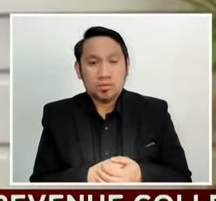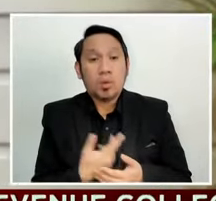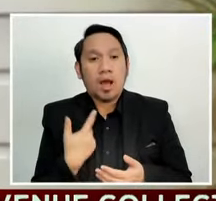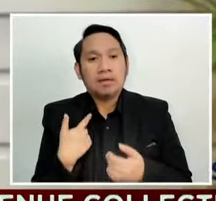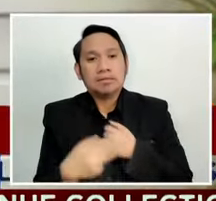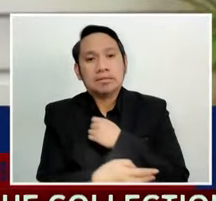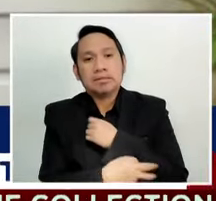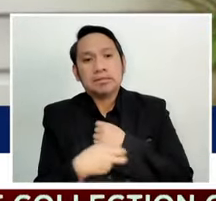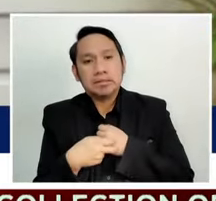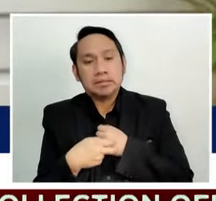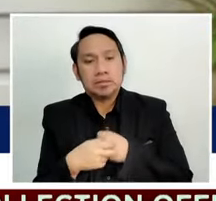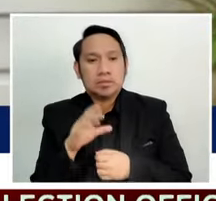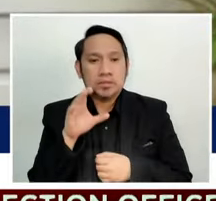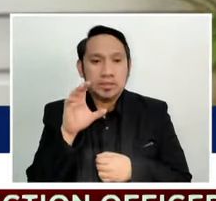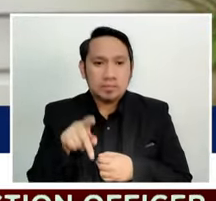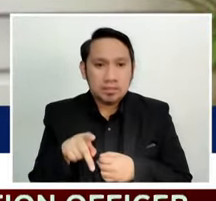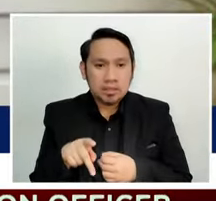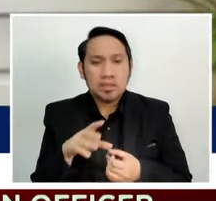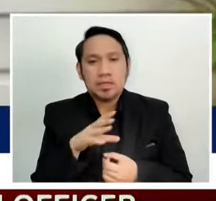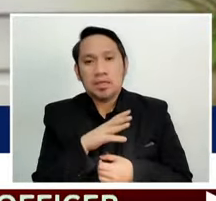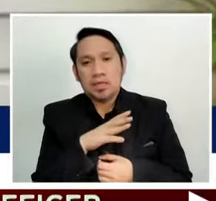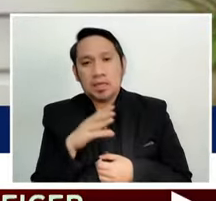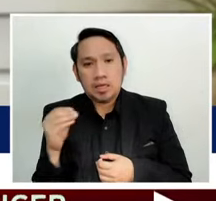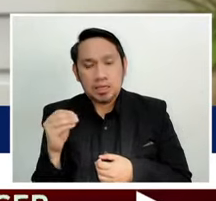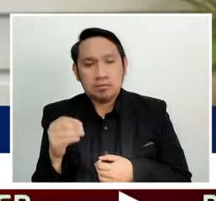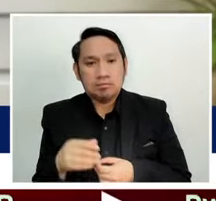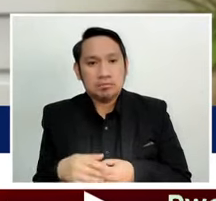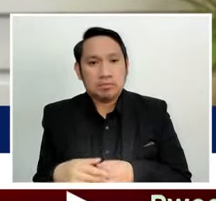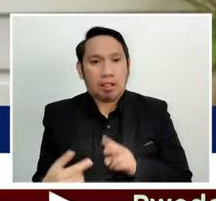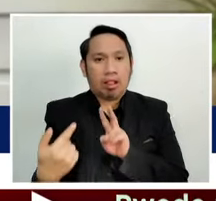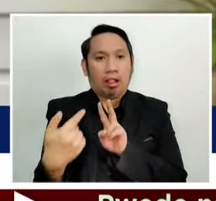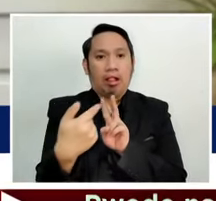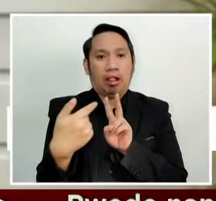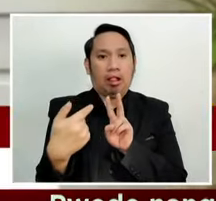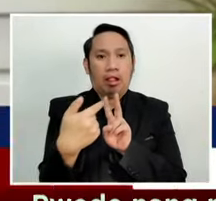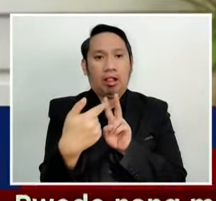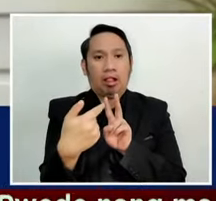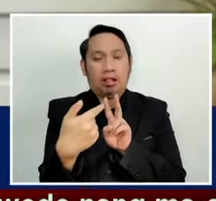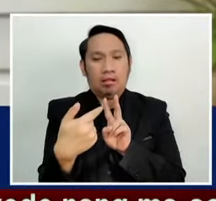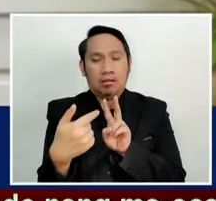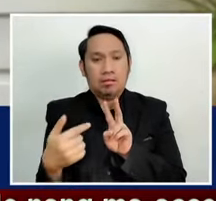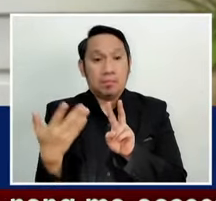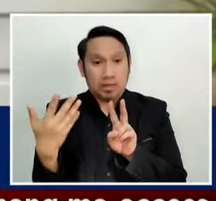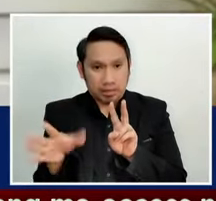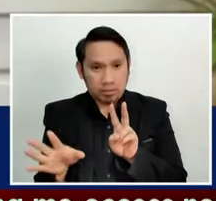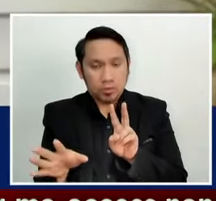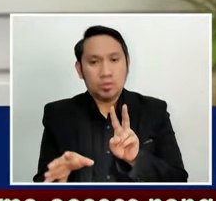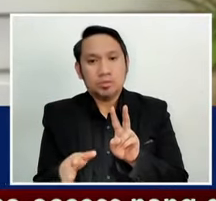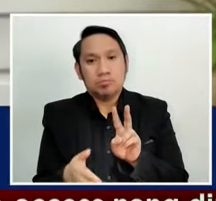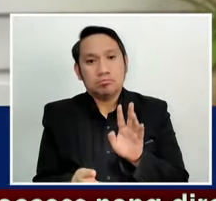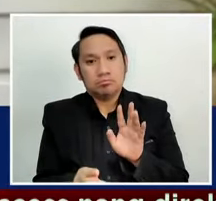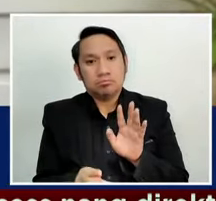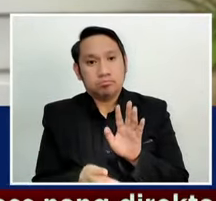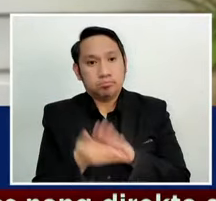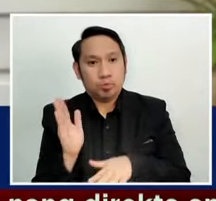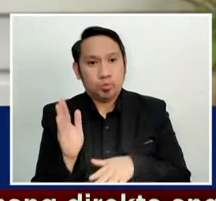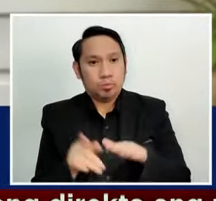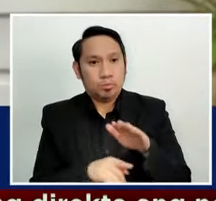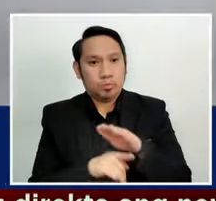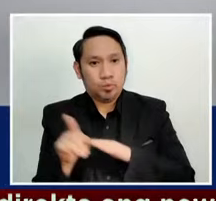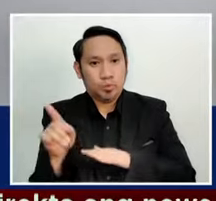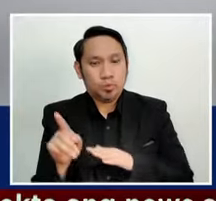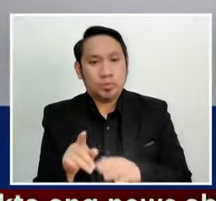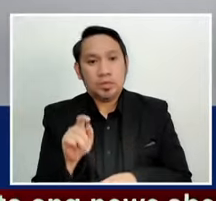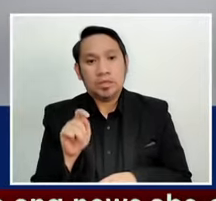Inuha yung kanilang cellphone at tinutukan sila ng baril. At pagkatapos paggawa yung krimen, pagkat itong tumakas papunta ng Tayuman